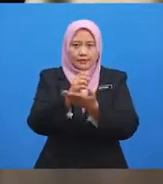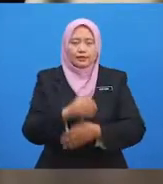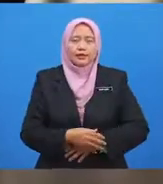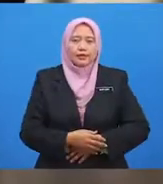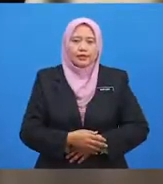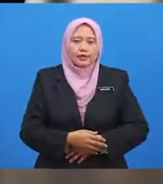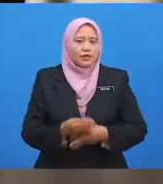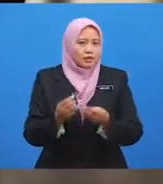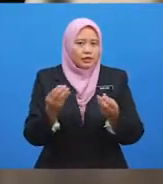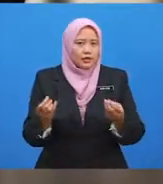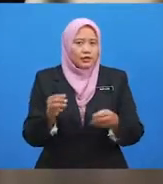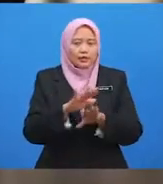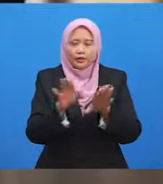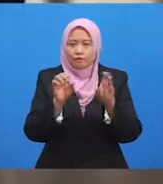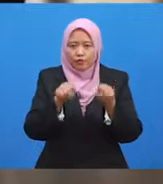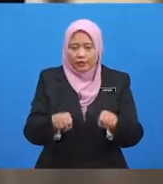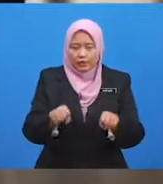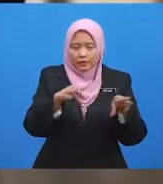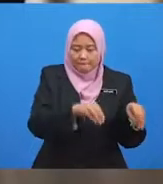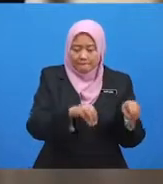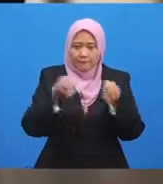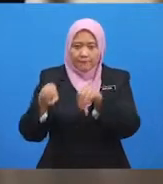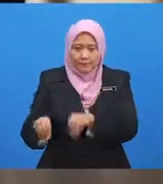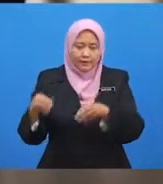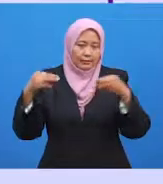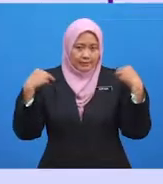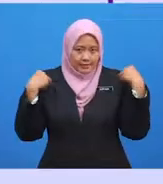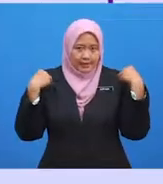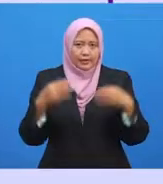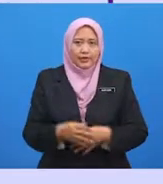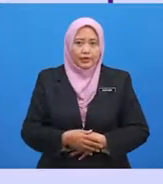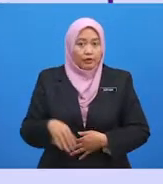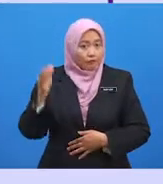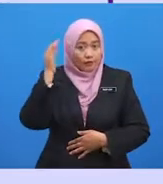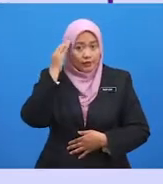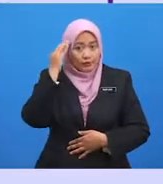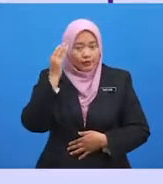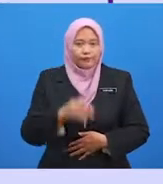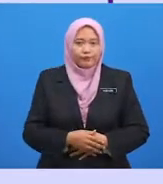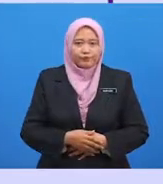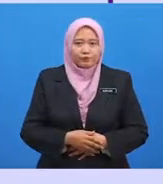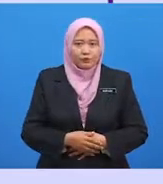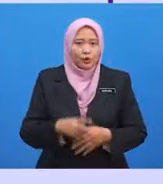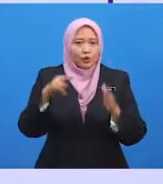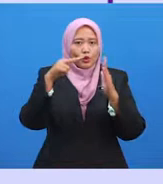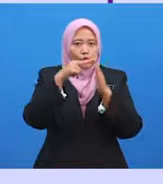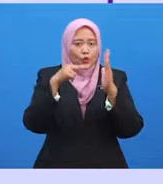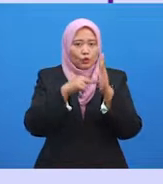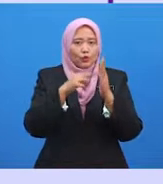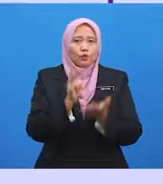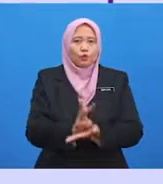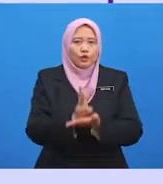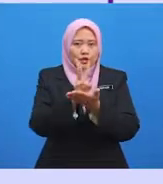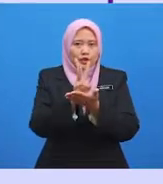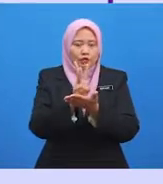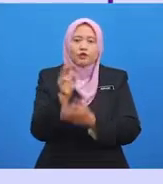bulet tidak boleh berpindah Mini fahamnya modern semua hukum wakaf ini adalah sungai